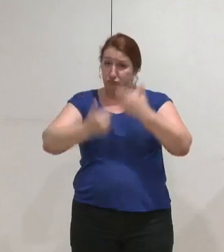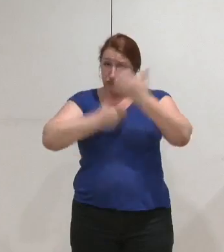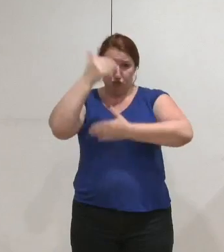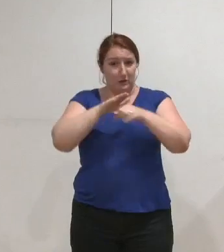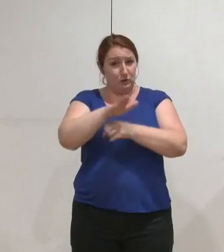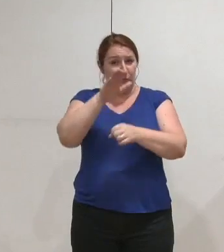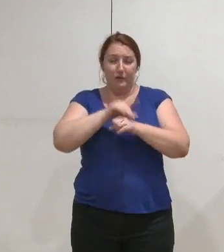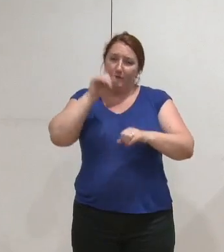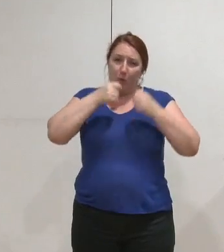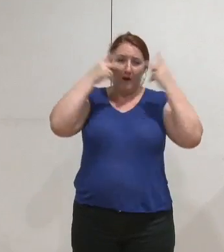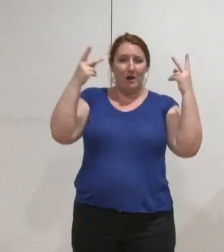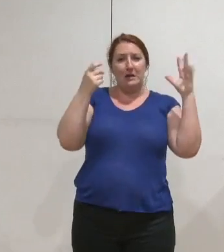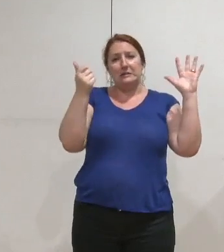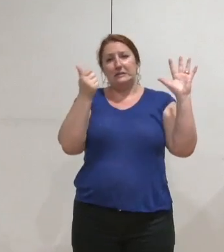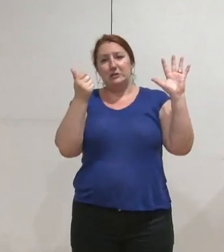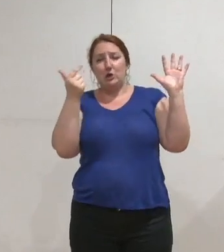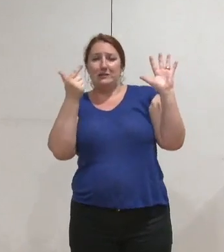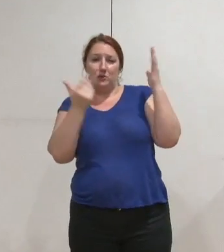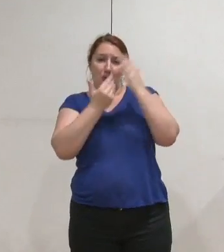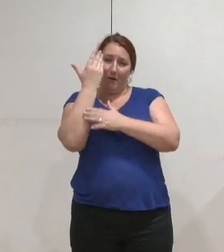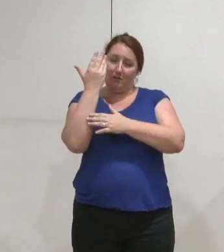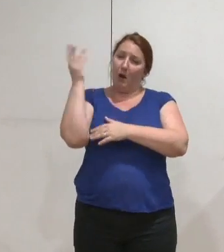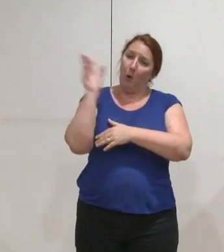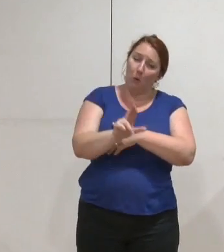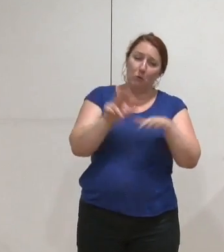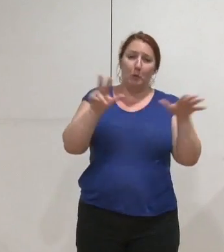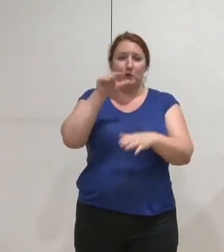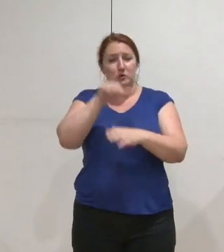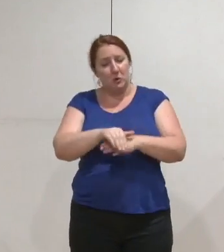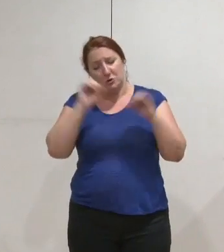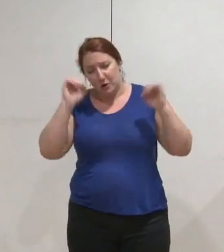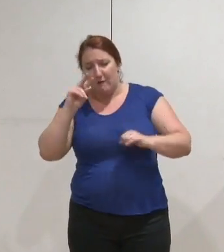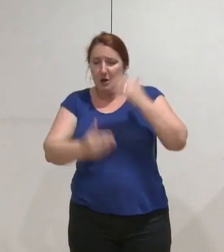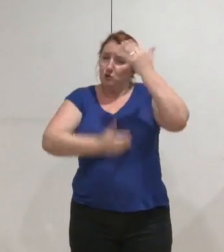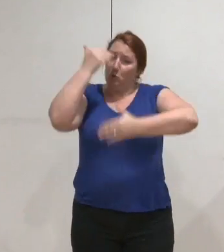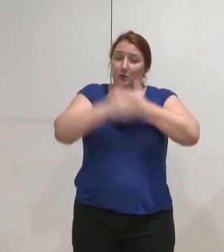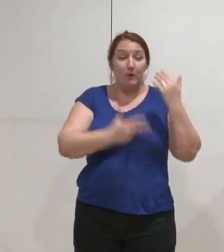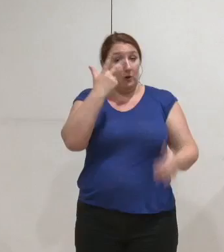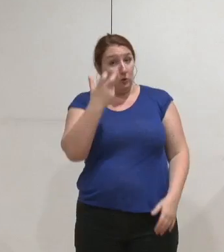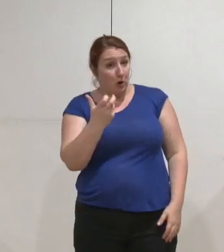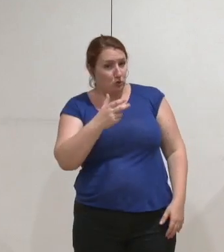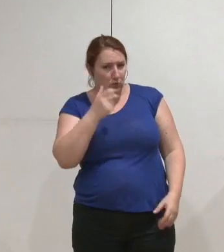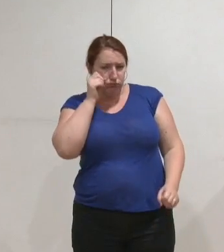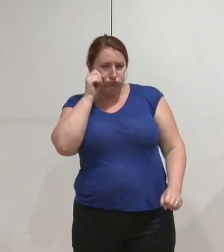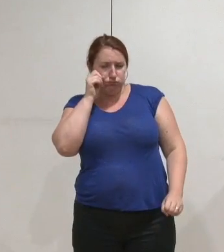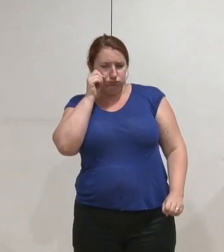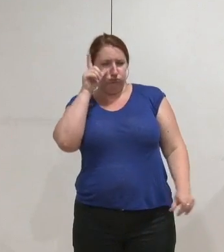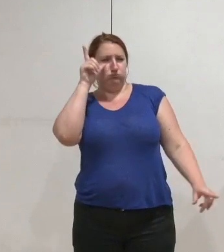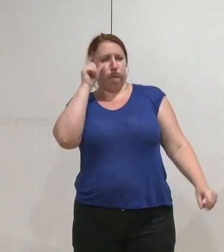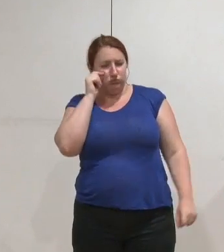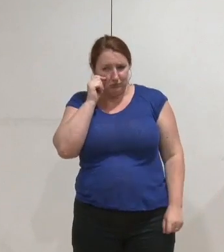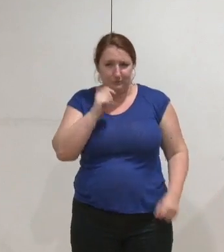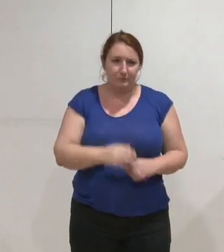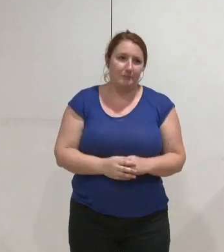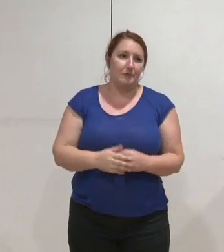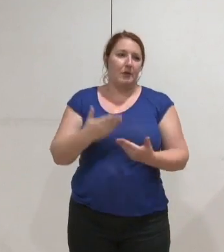matin je suis d'accord on rentre à 8h le soir je suis d'accord ça fait des bonnes journées mais 3 jours à Paris c'est un peu surprenant et puis enfin